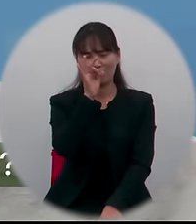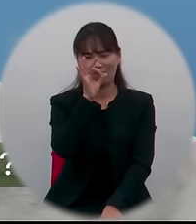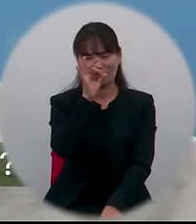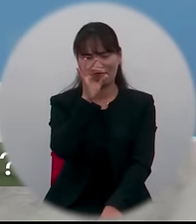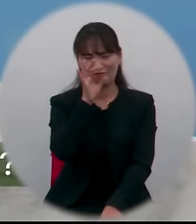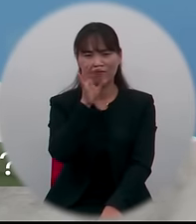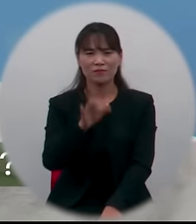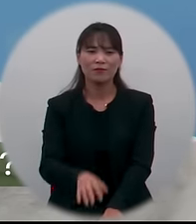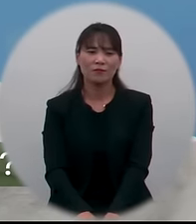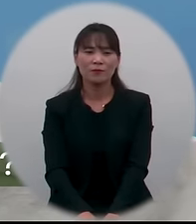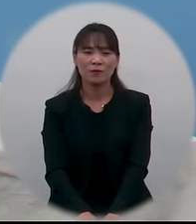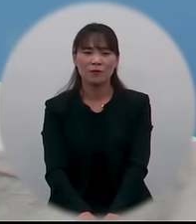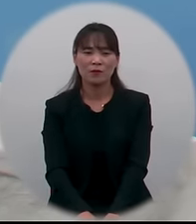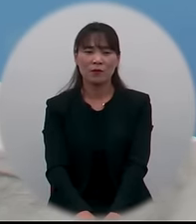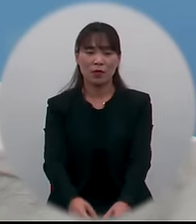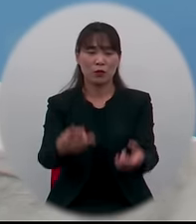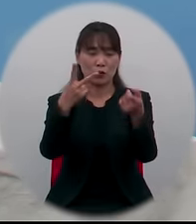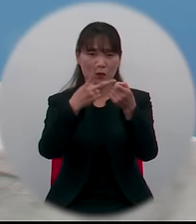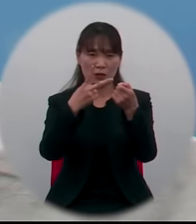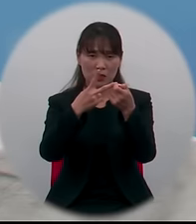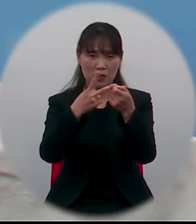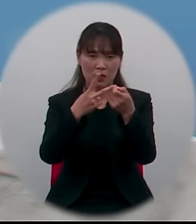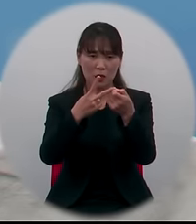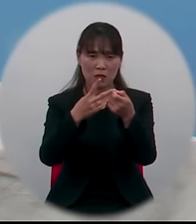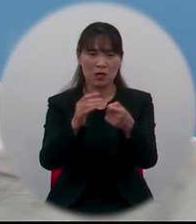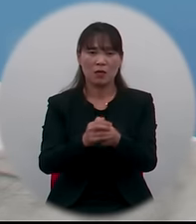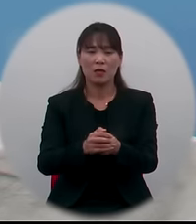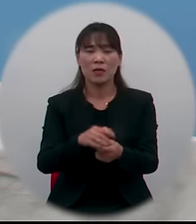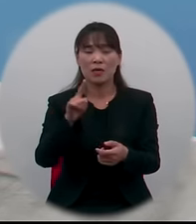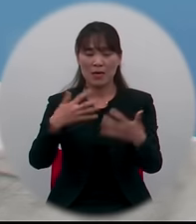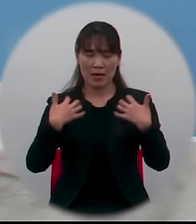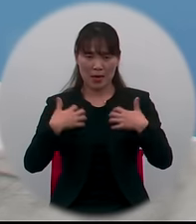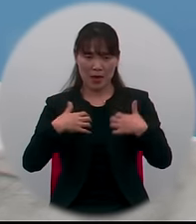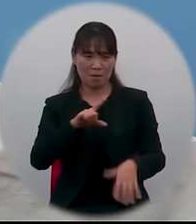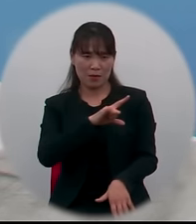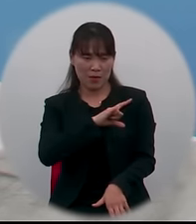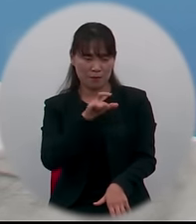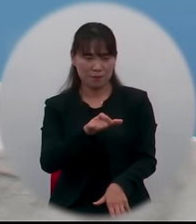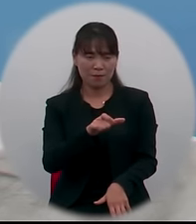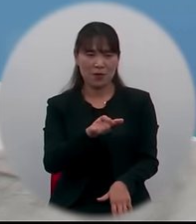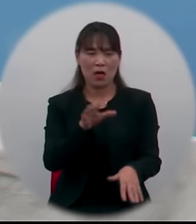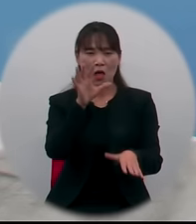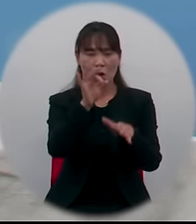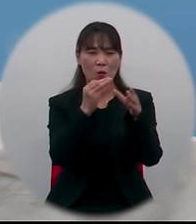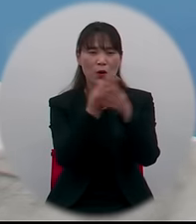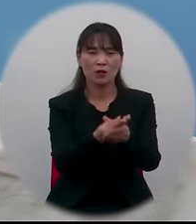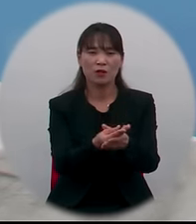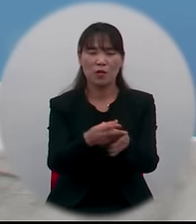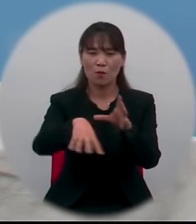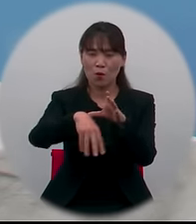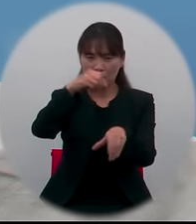정도 수준으로 허용이 되십니까 아니죠 무리하게 보이죠 자 두 번째는 검색창에 해당